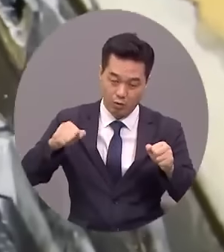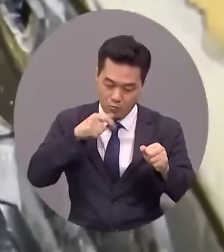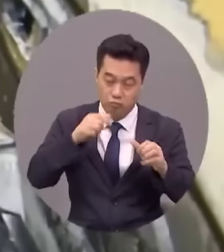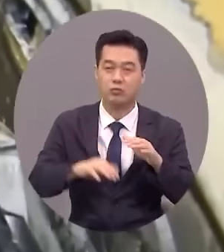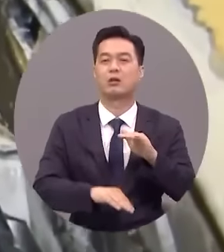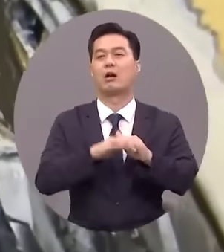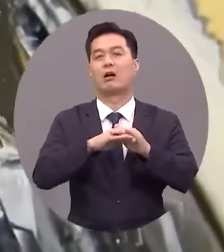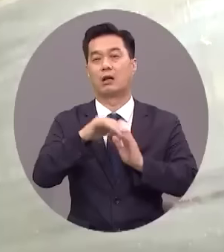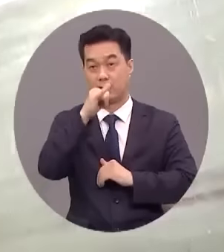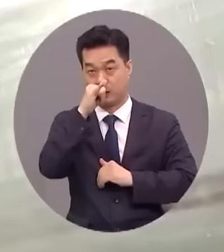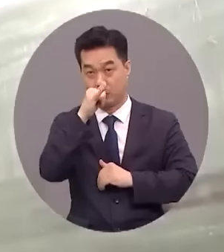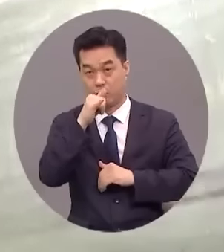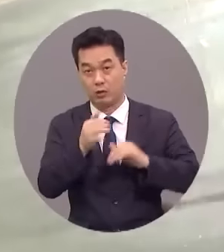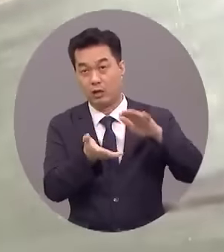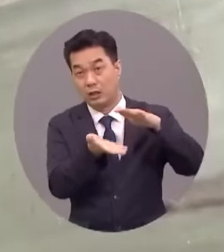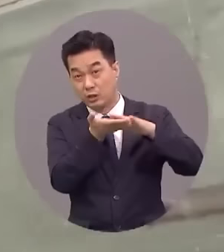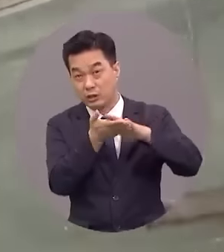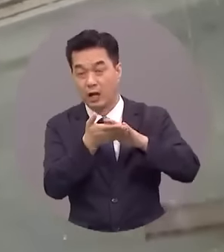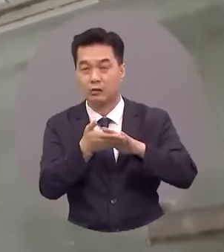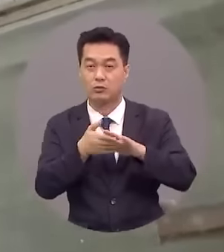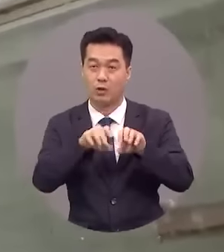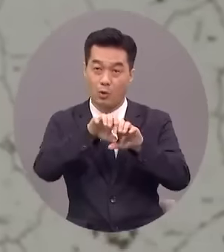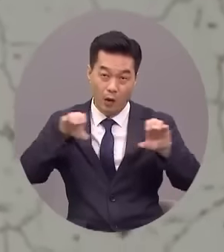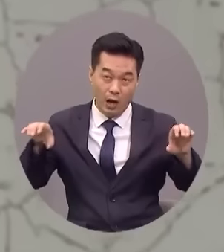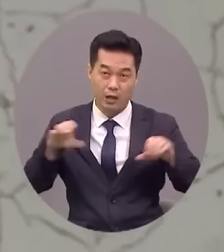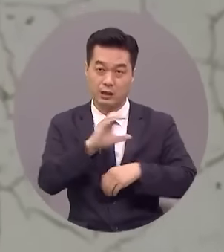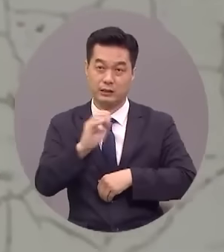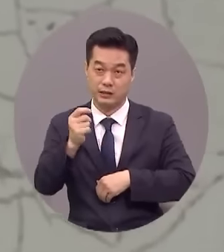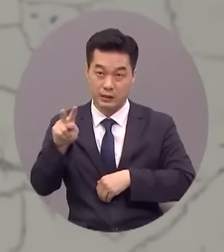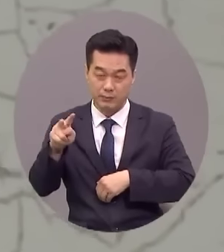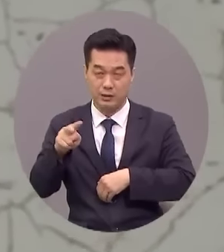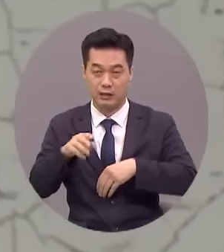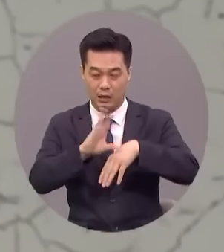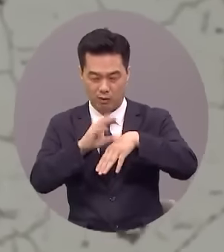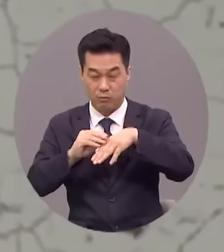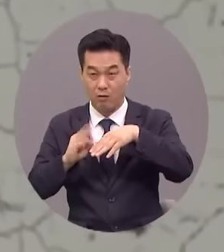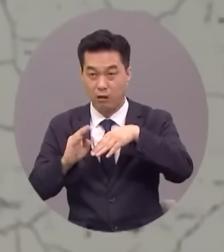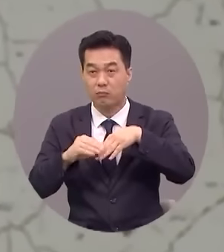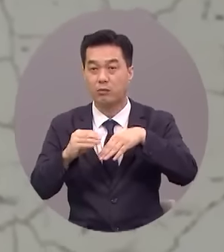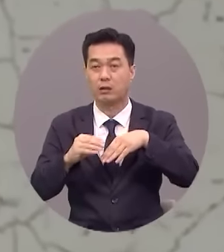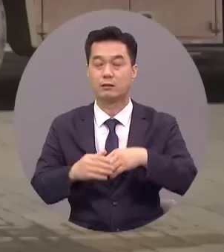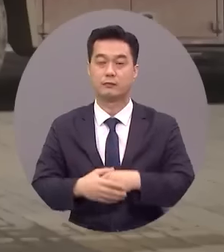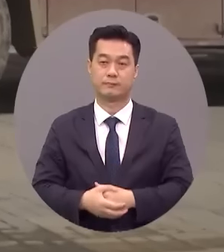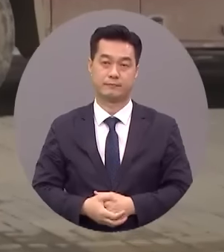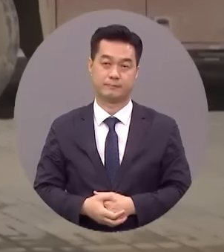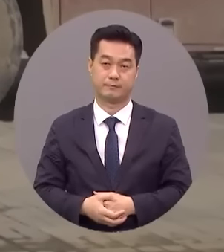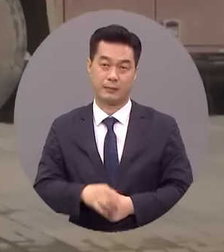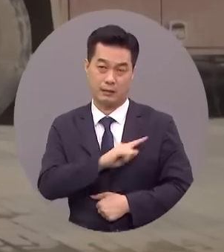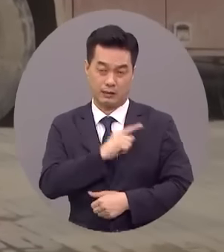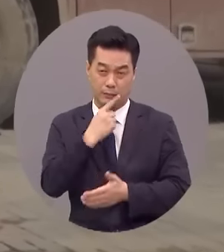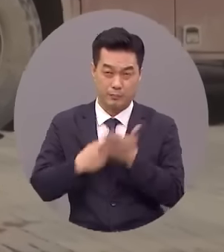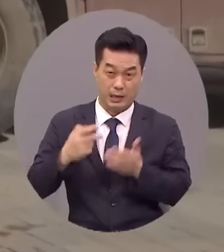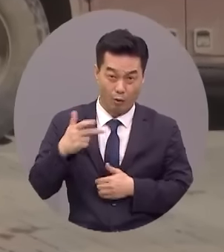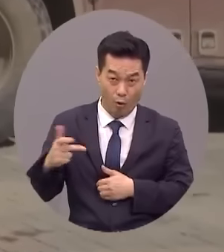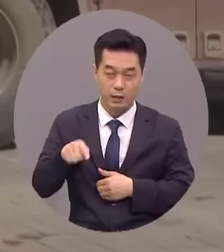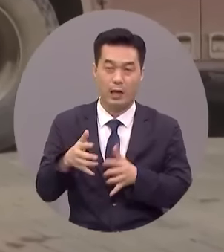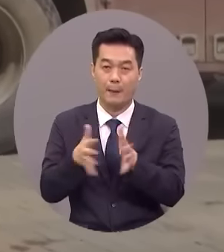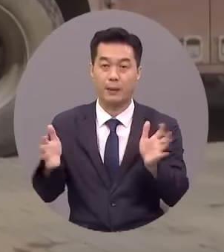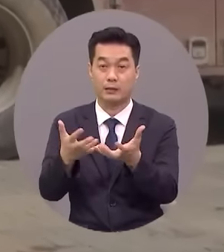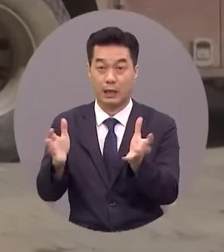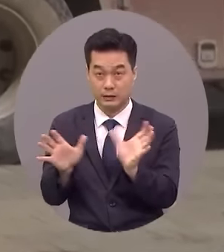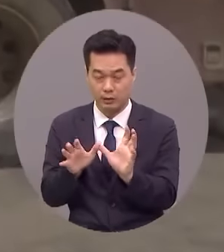들어차 있고 천장 쪽 배관과 CCTV에서까지 흙탕물의 흔적이 확인됐습니다. 가장 큰 피해를 당한 이 아파트